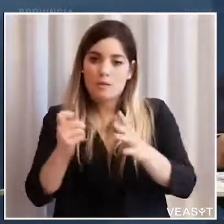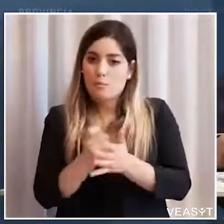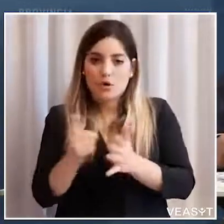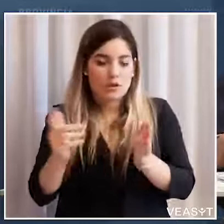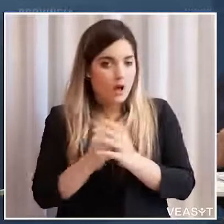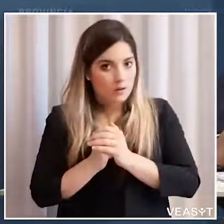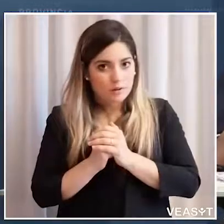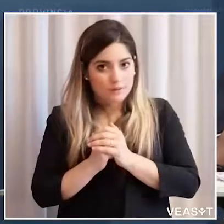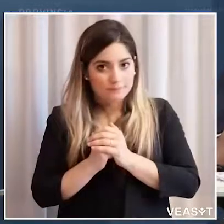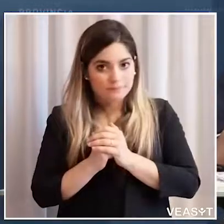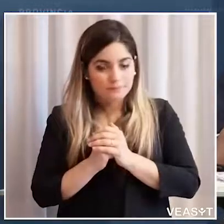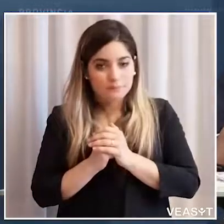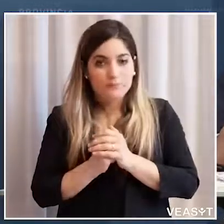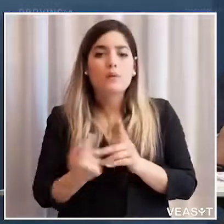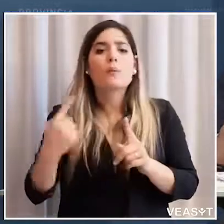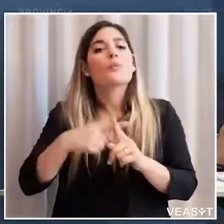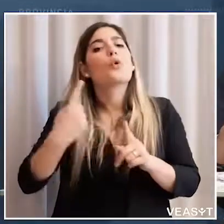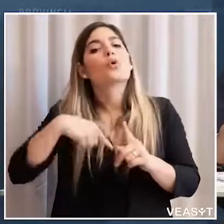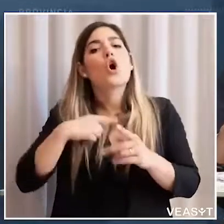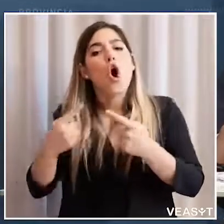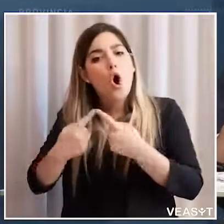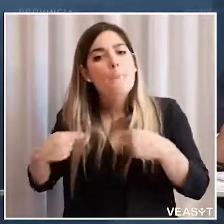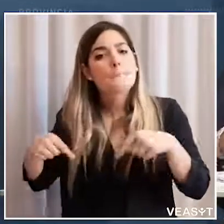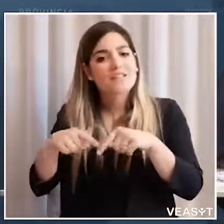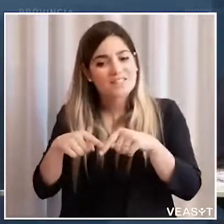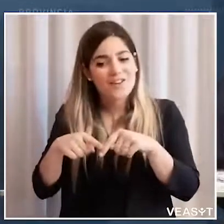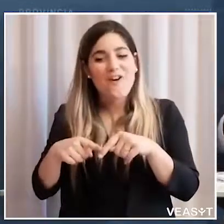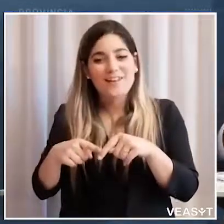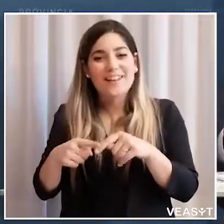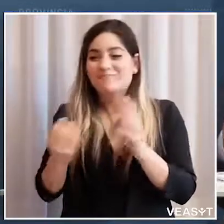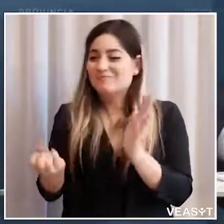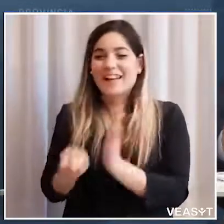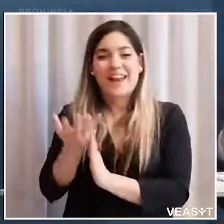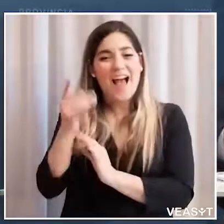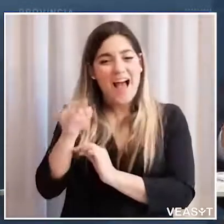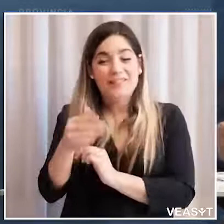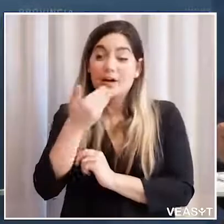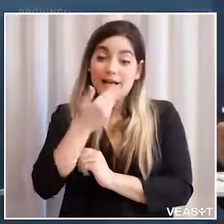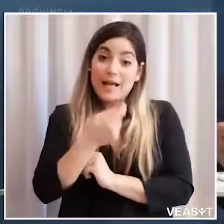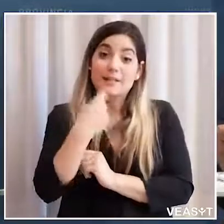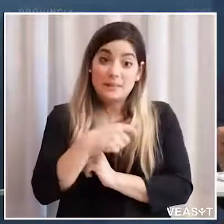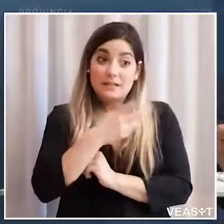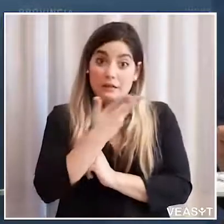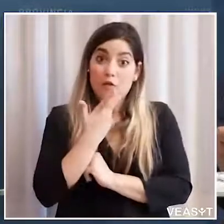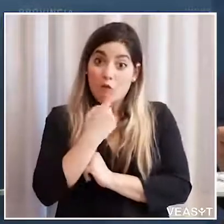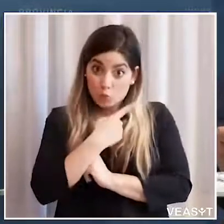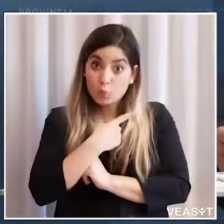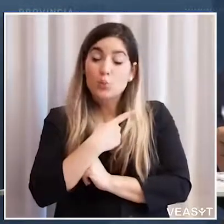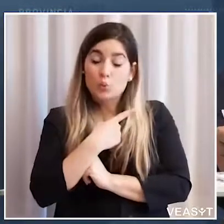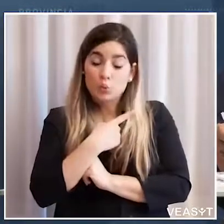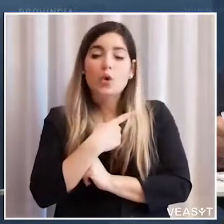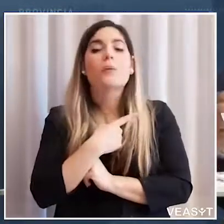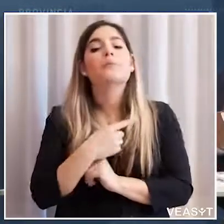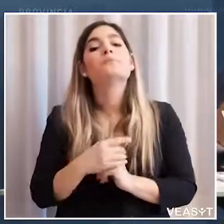non solo abbiamo anche installata una commissione una commissione che è stata soprattutto voluto anche dal presidente